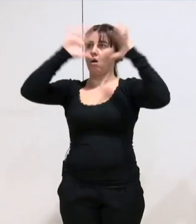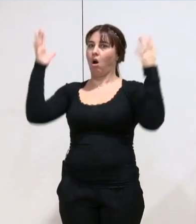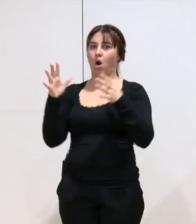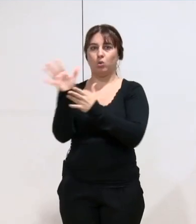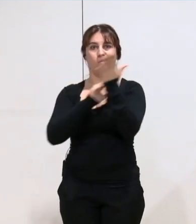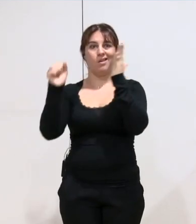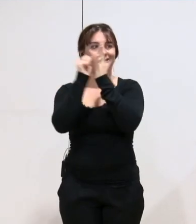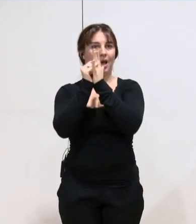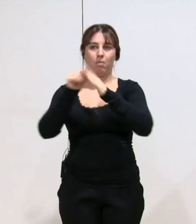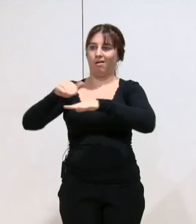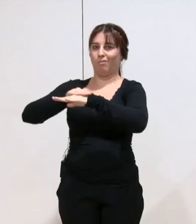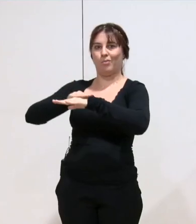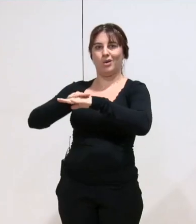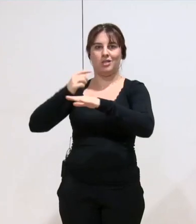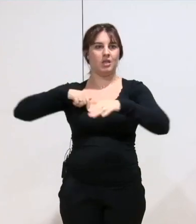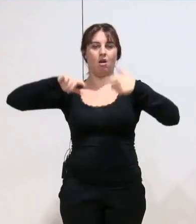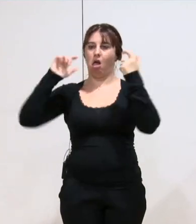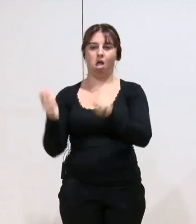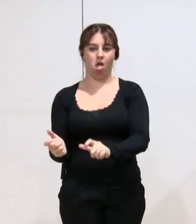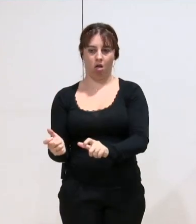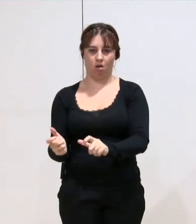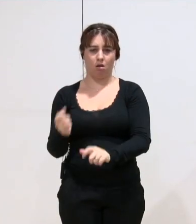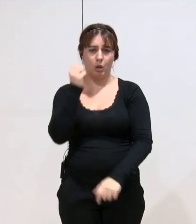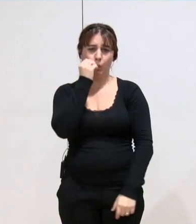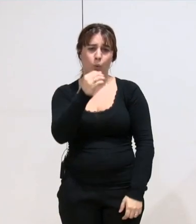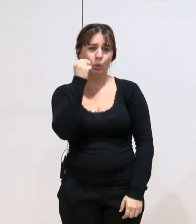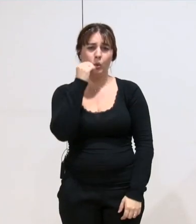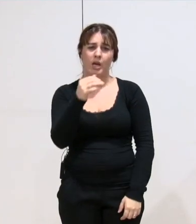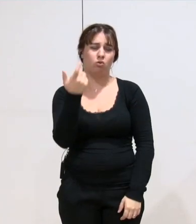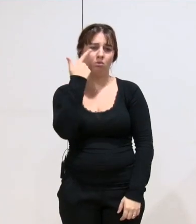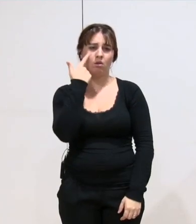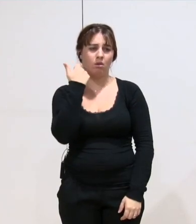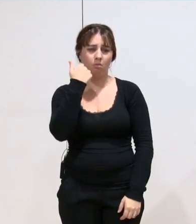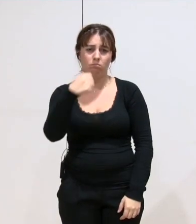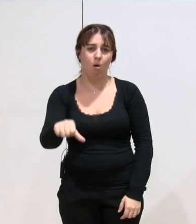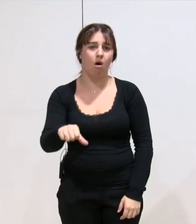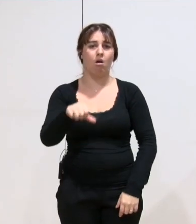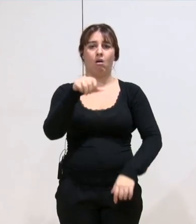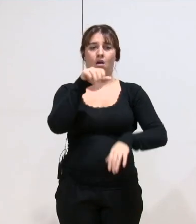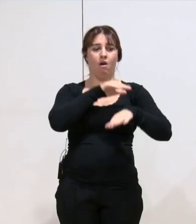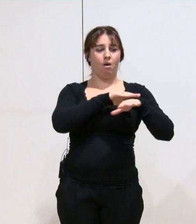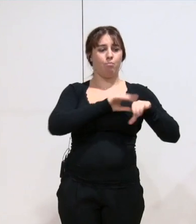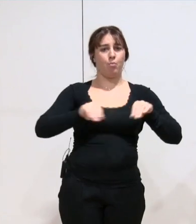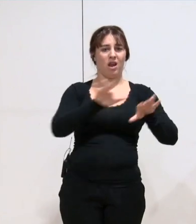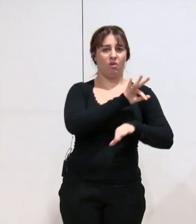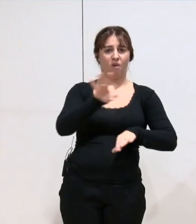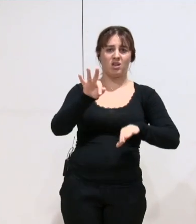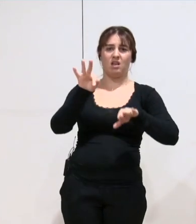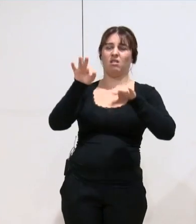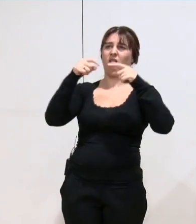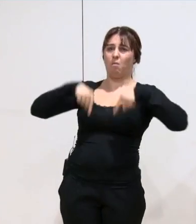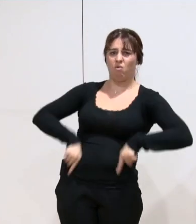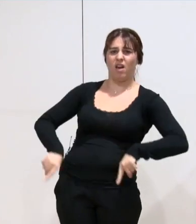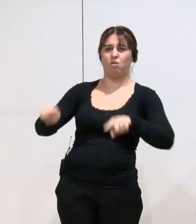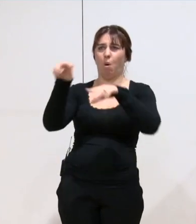s'écroule. Nous le constatons tous les jours, le désamour entre les Français et leur classe politique est réel. Il n'épargne